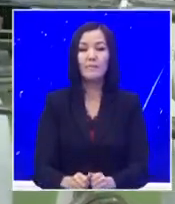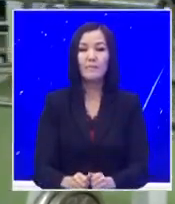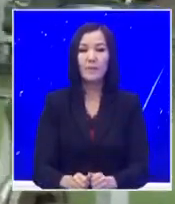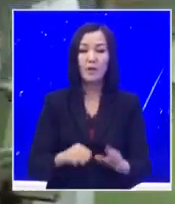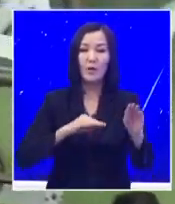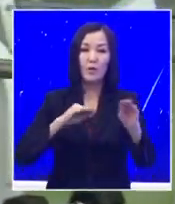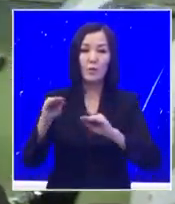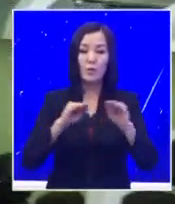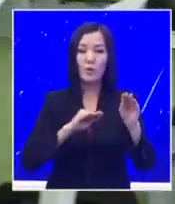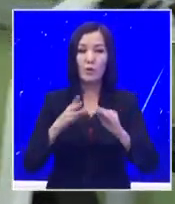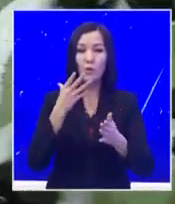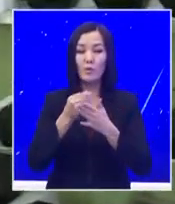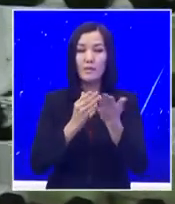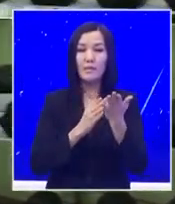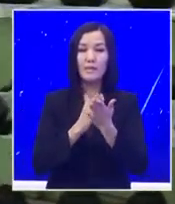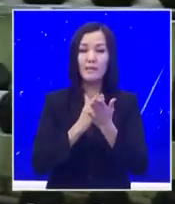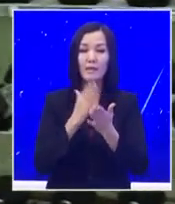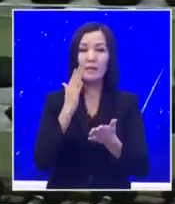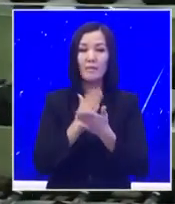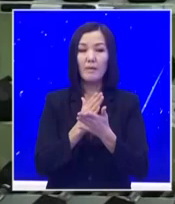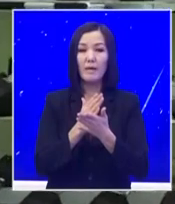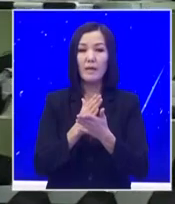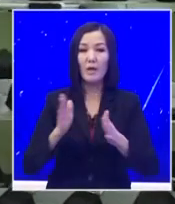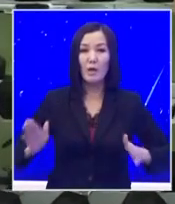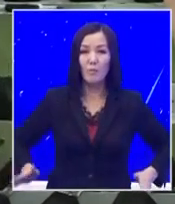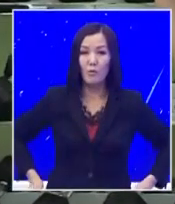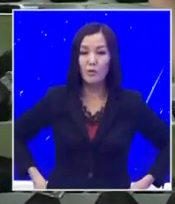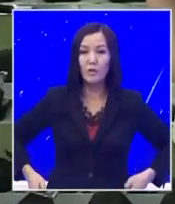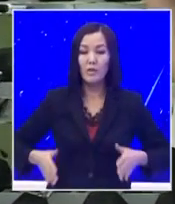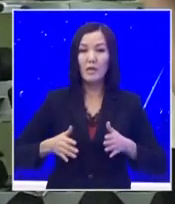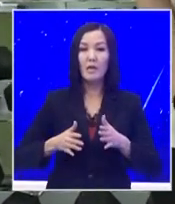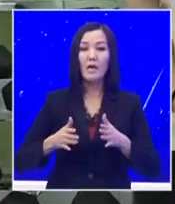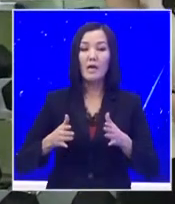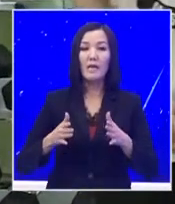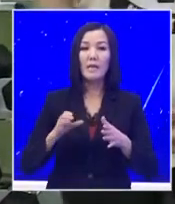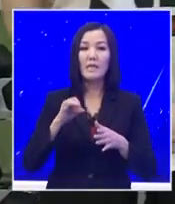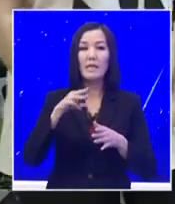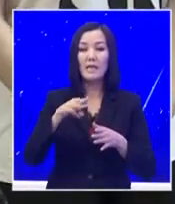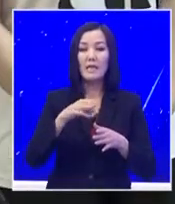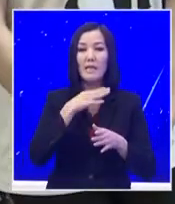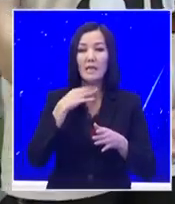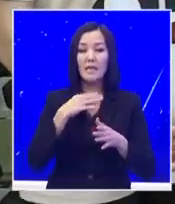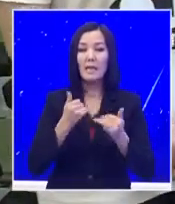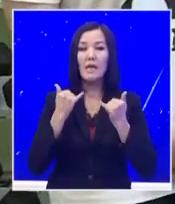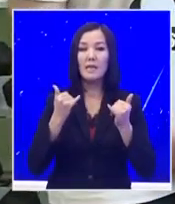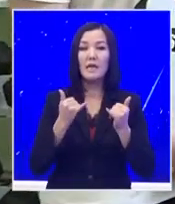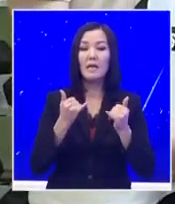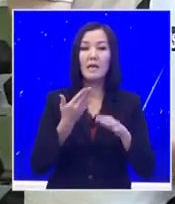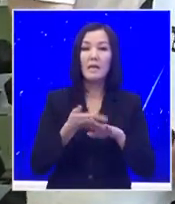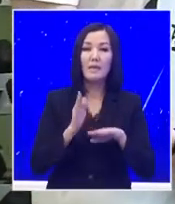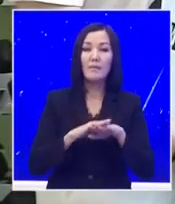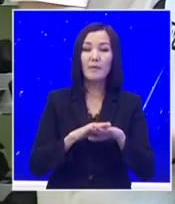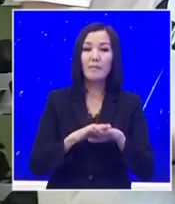құрылғының өз қызметі бар. Мәселе мына бір тренажер бөксе бұлшықеттеріне арналған. Алайда салмақ үлесін дұрыс таңдамай, асыра сілтеген